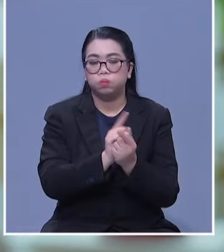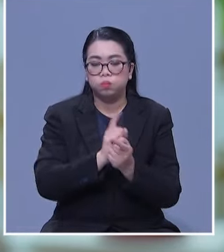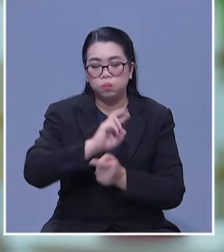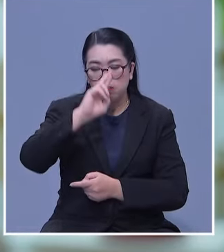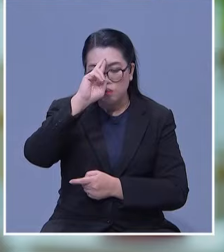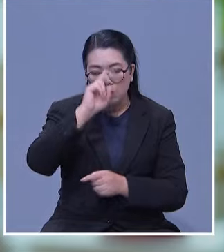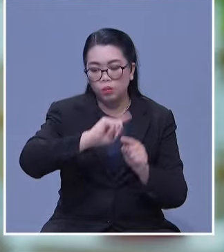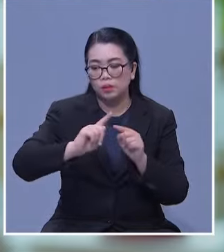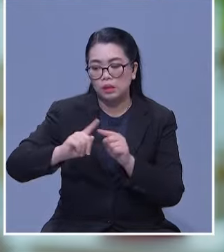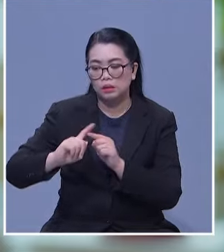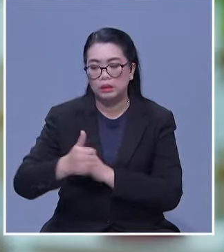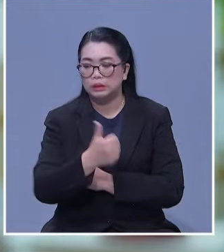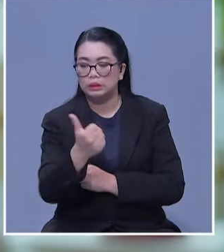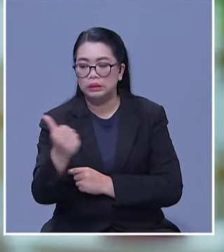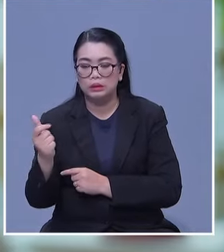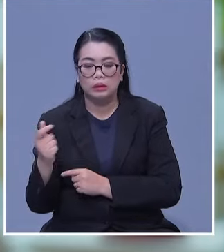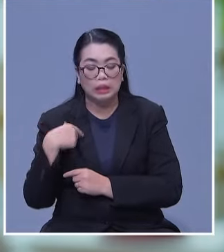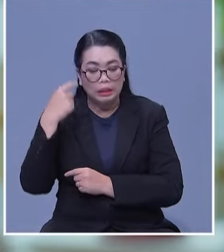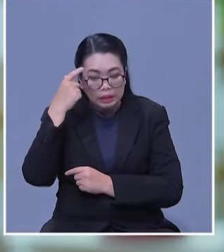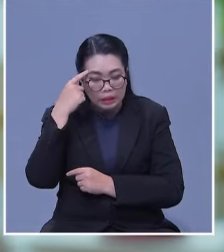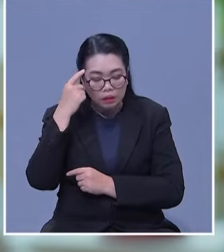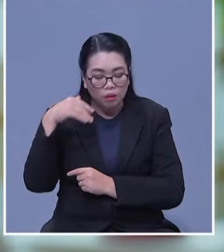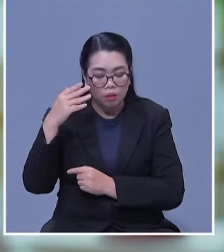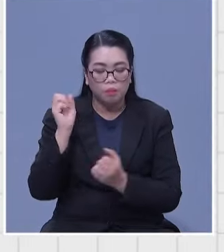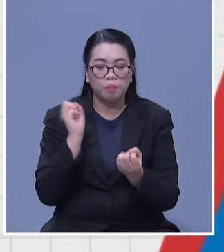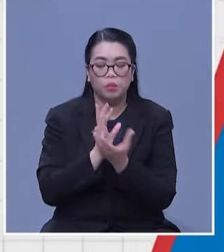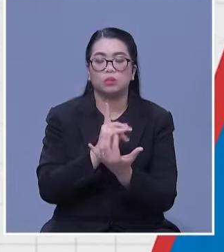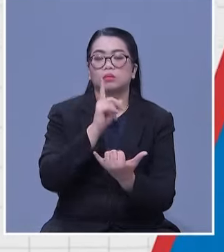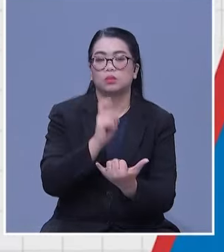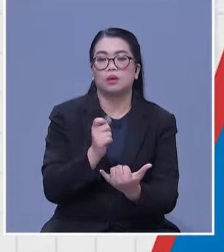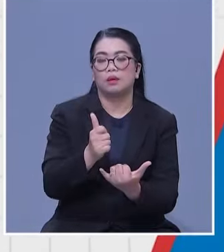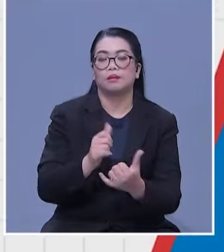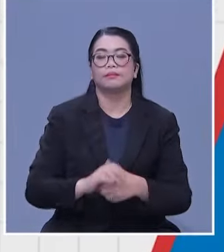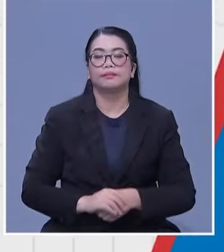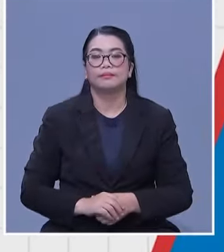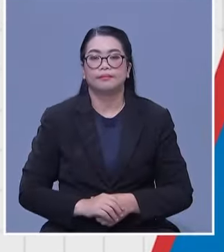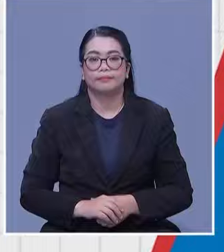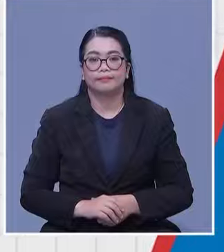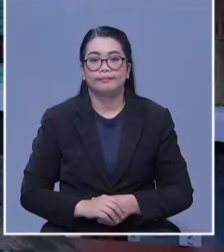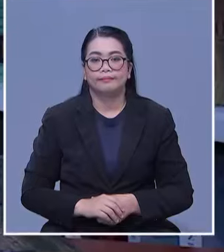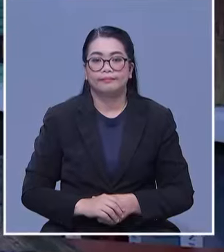คข้างเคียงที่ตามมาโดยที่ไม่คาดฝันเนี่ยเยอะมากๆเลยค่ะ เ